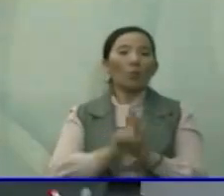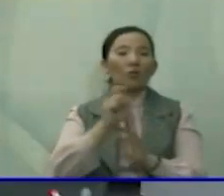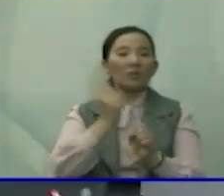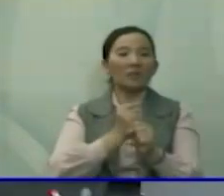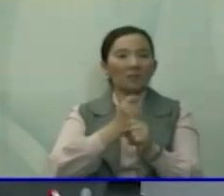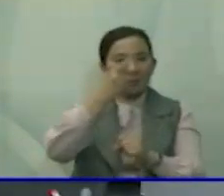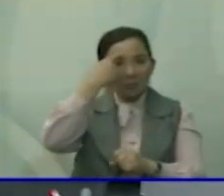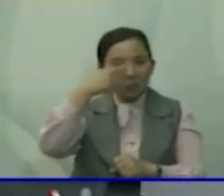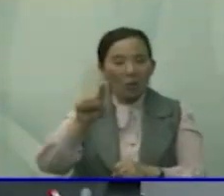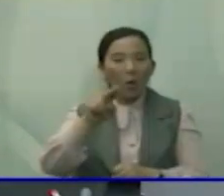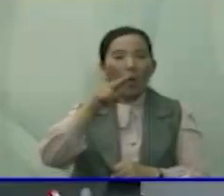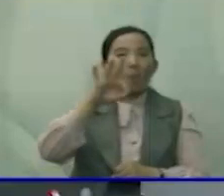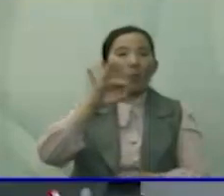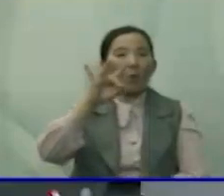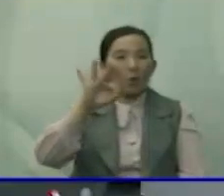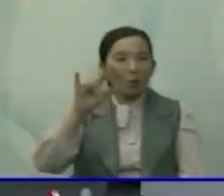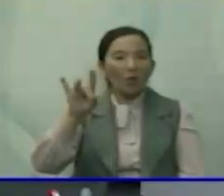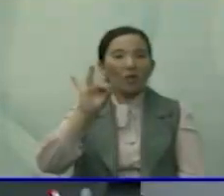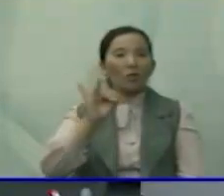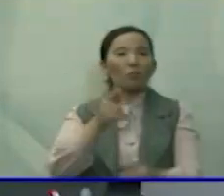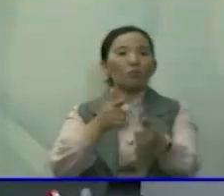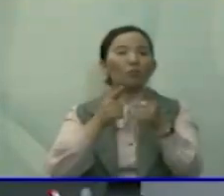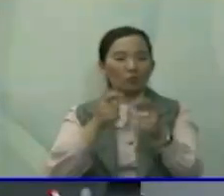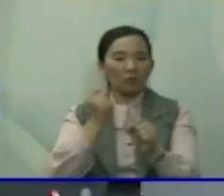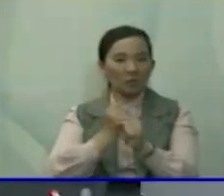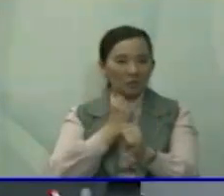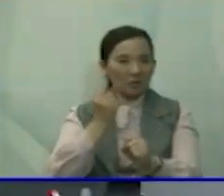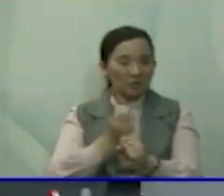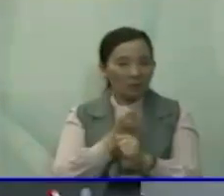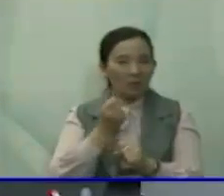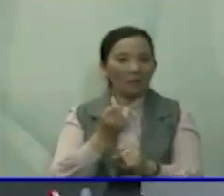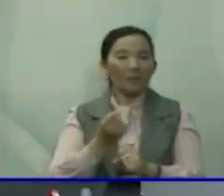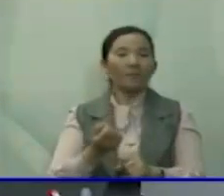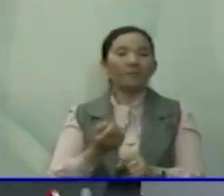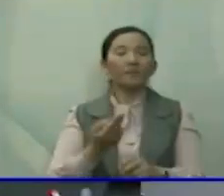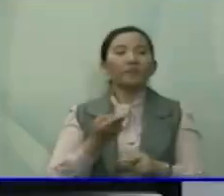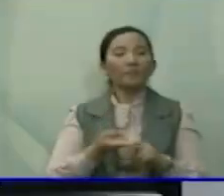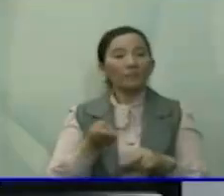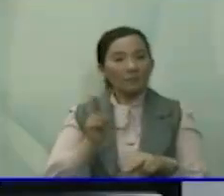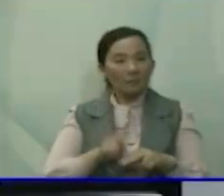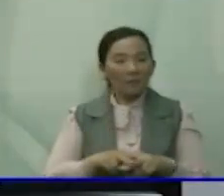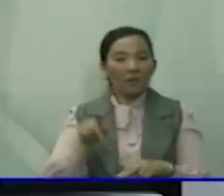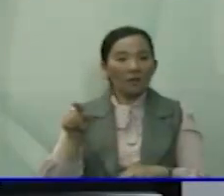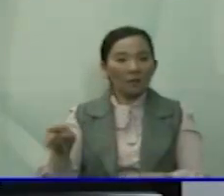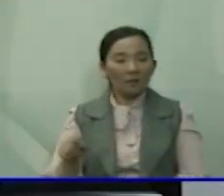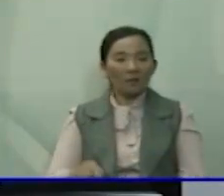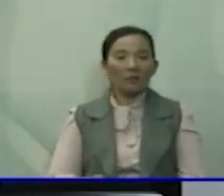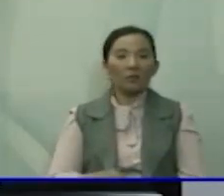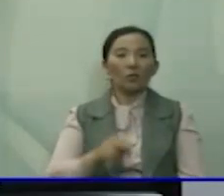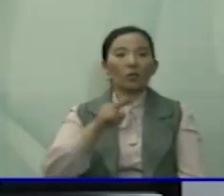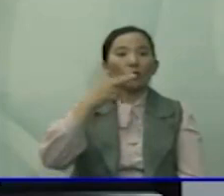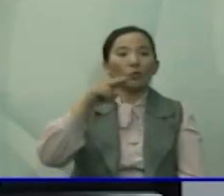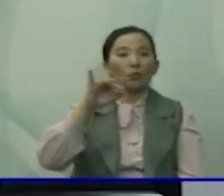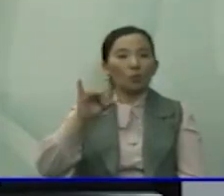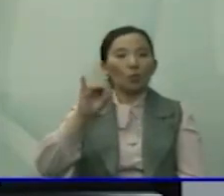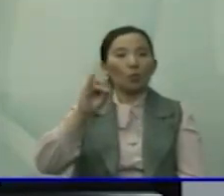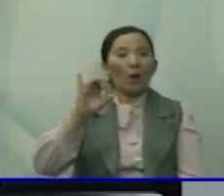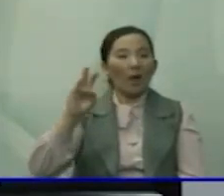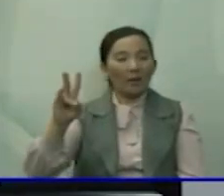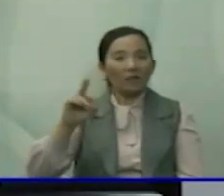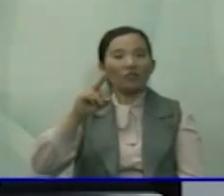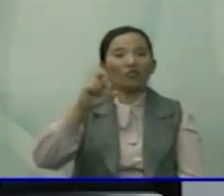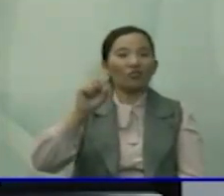пушки стреляющие этим порохом и так джу юань